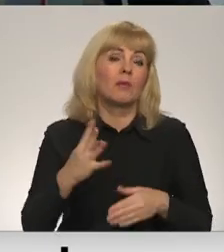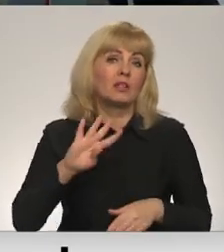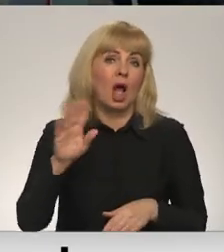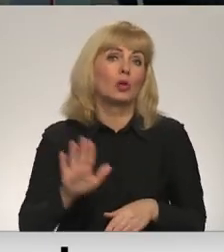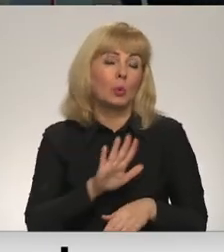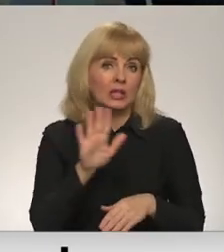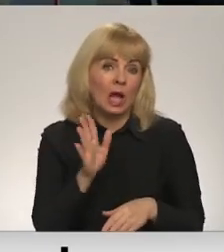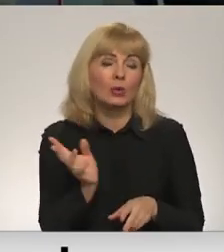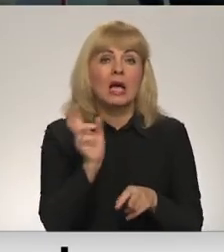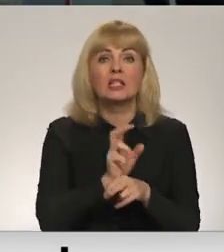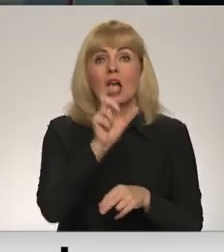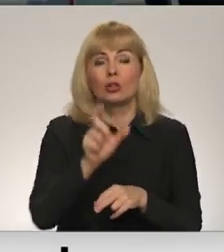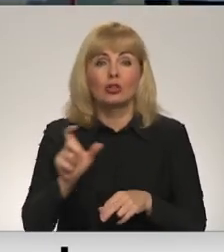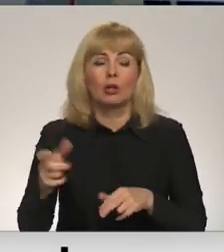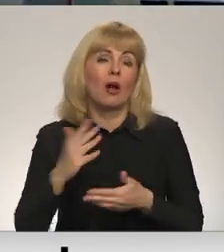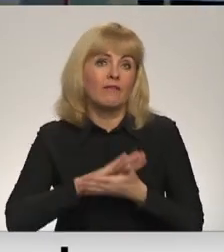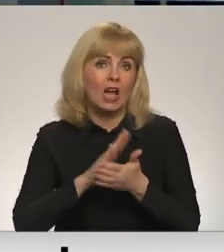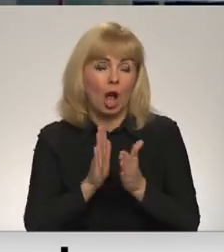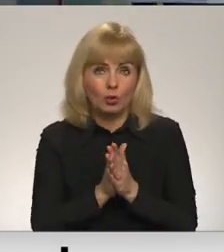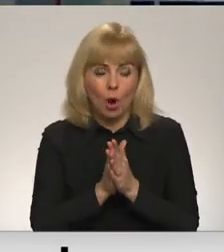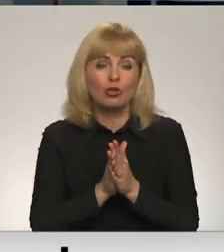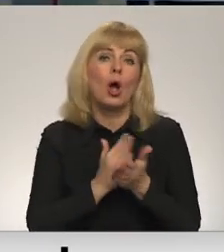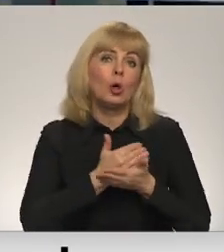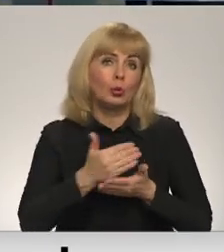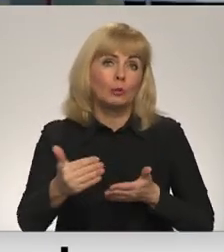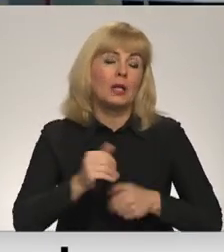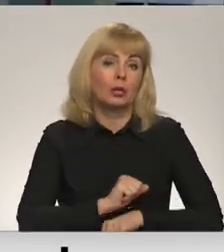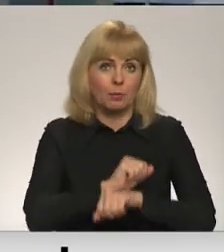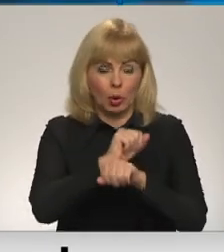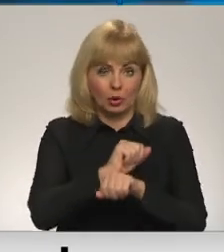sanākušie cilvēki visu vienojušies iet un turpināt protestu. Kolēģi, tagad vārds jums. Jā,